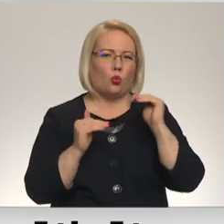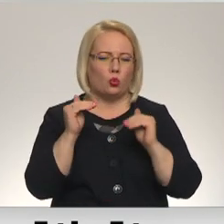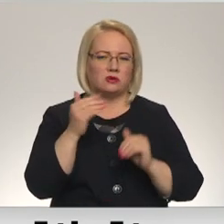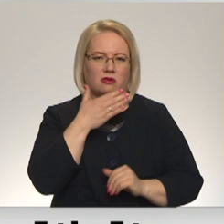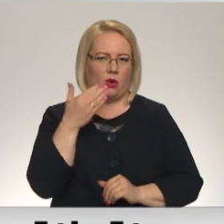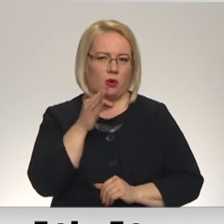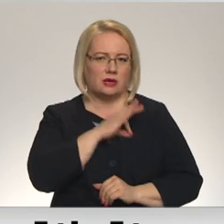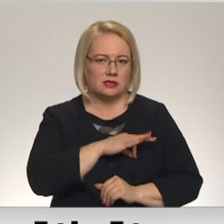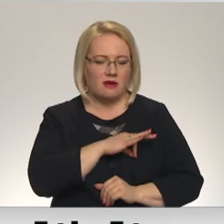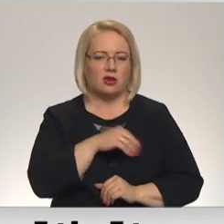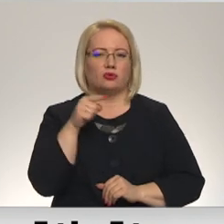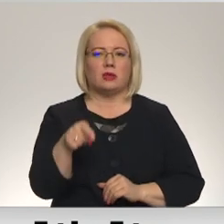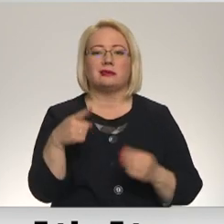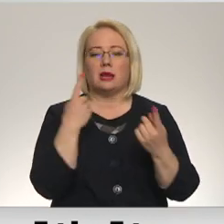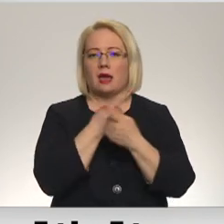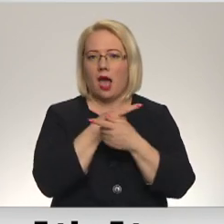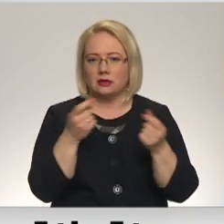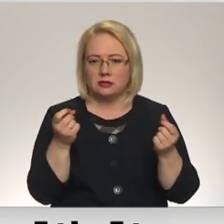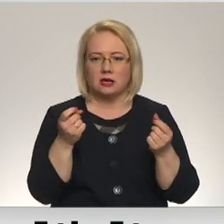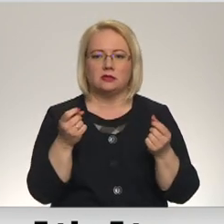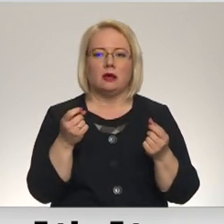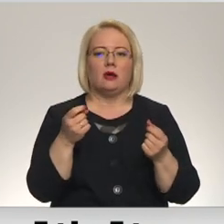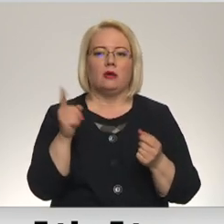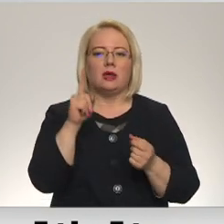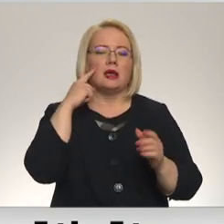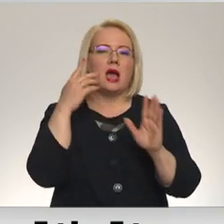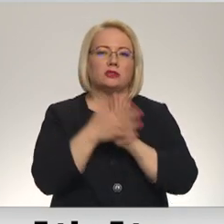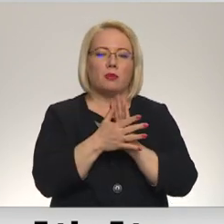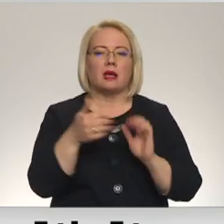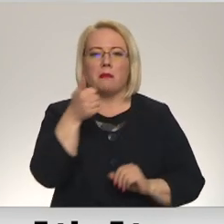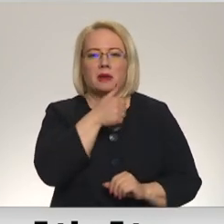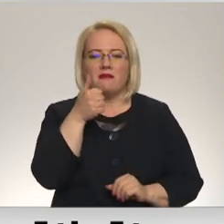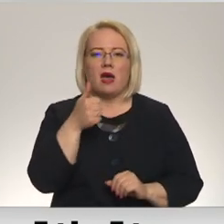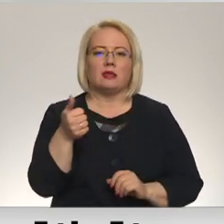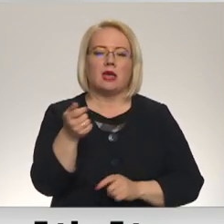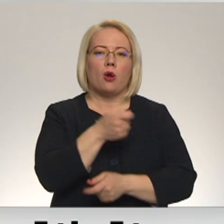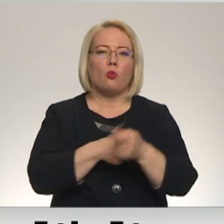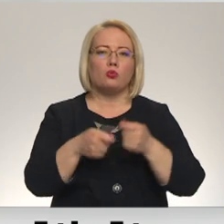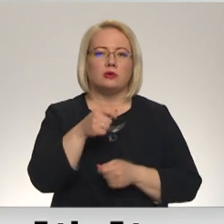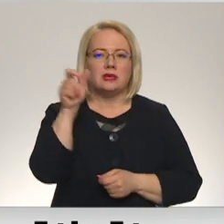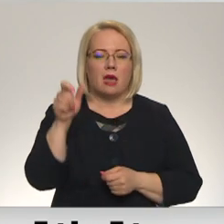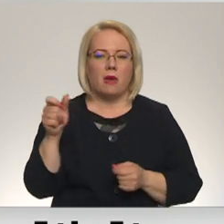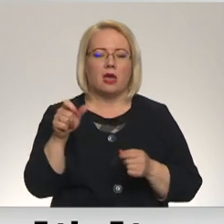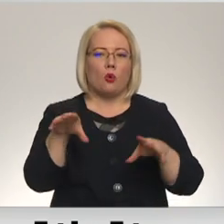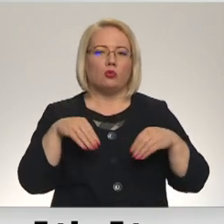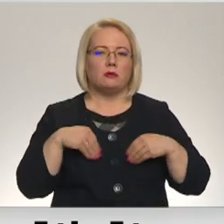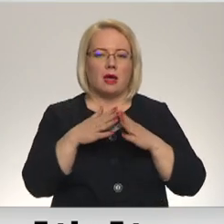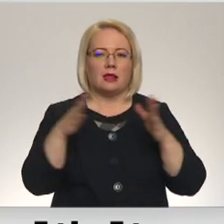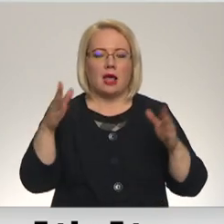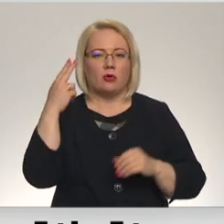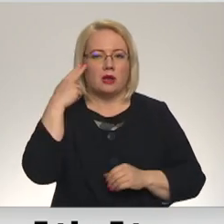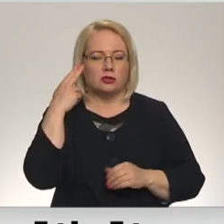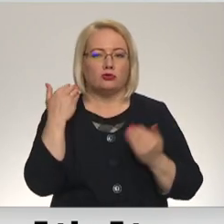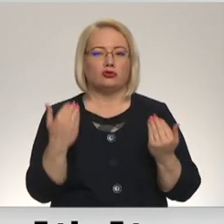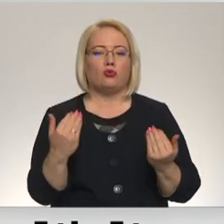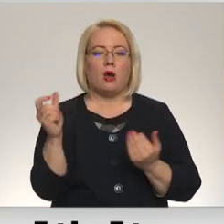šobrīd, to ir jāatzīt, bet arī jāsaprot šo, ka mēs privātie uzņēmumi uzņemas ļoti lielu risku. Šobrīd ir pozitīvi